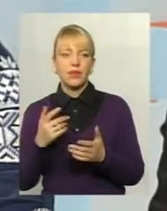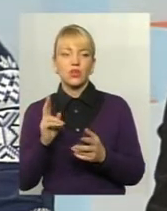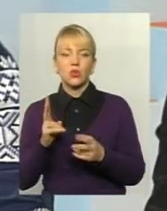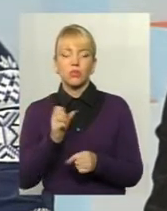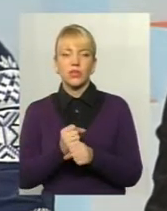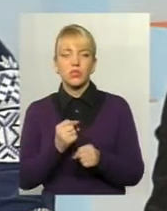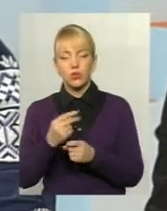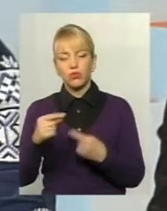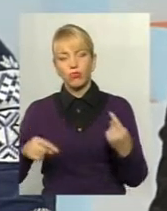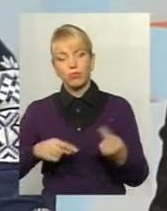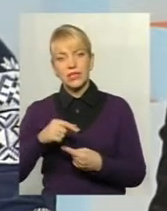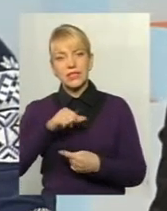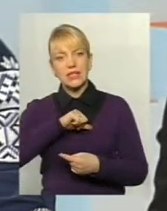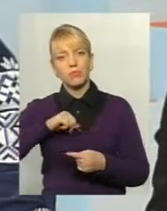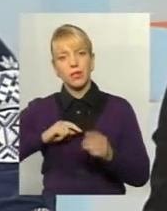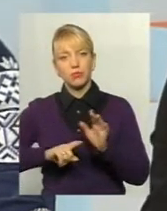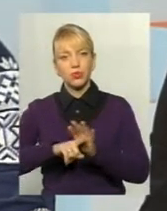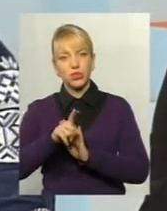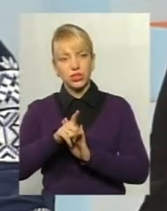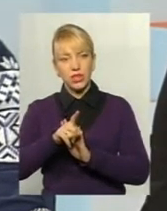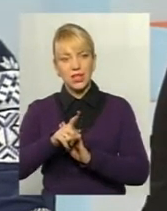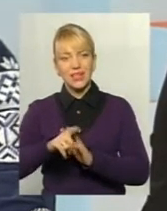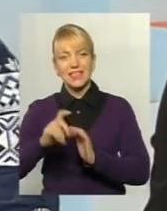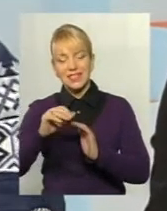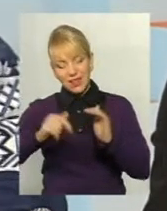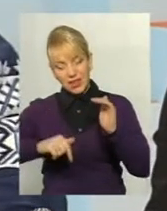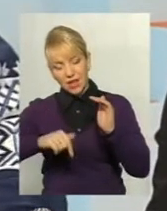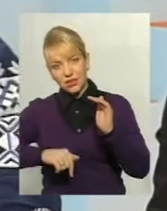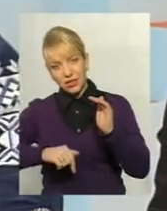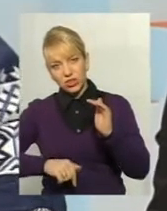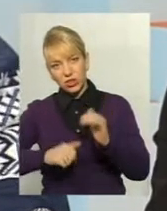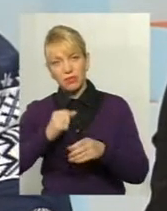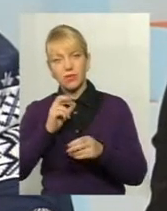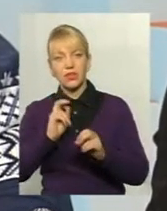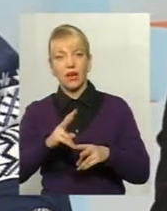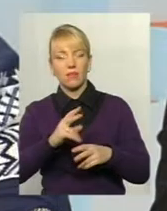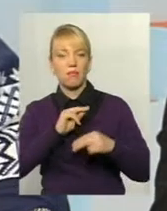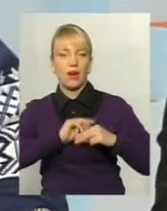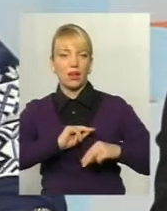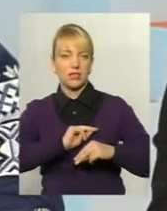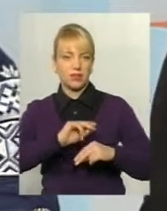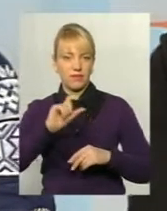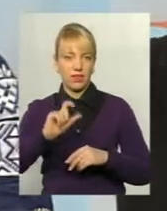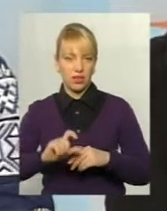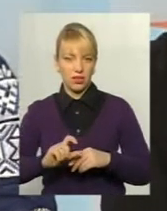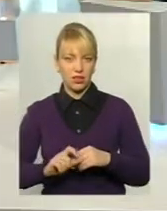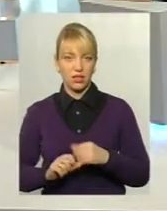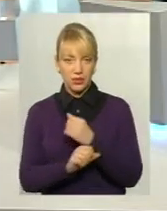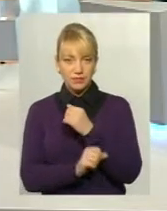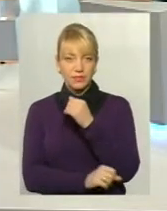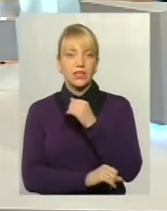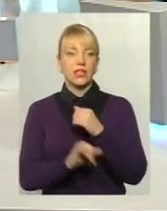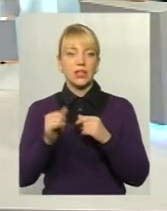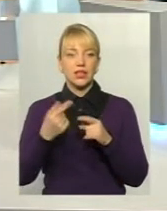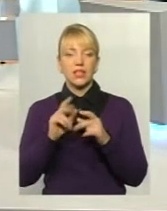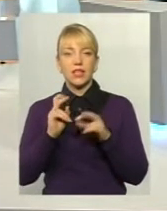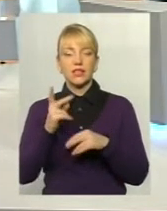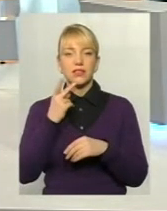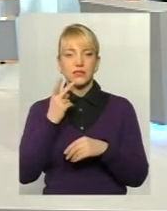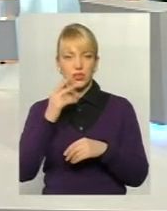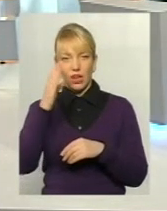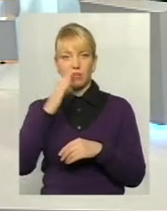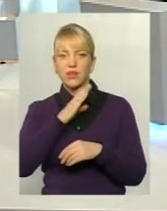адже вони самі починали з самої найнижчої ланки працівника в корпорації або в компанії. І зазвичай батьки,